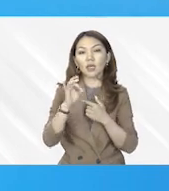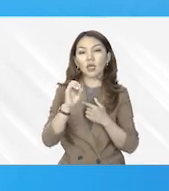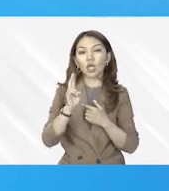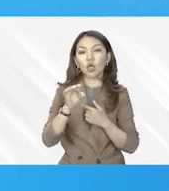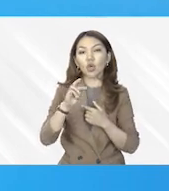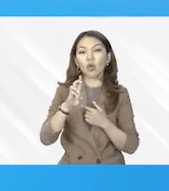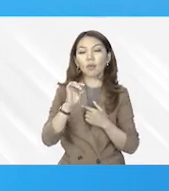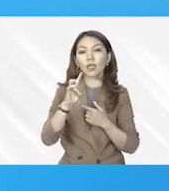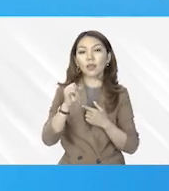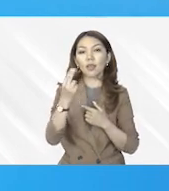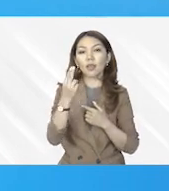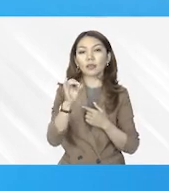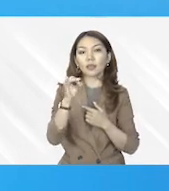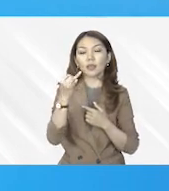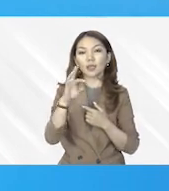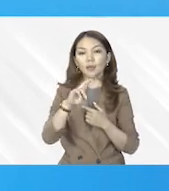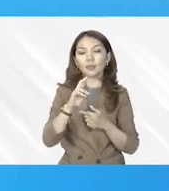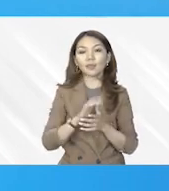рекомбинацией.